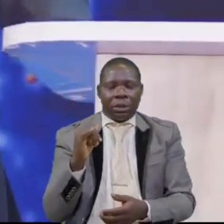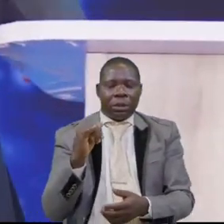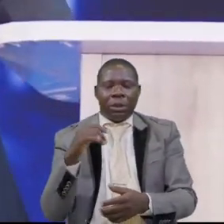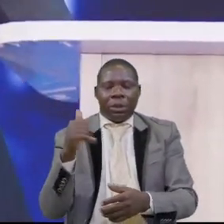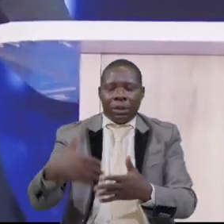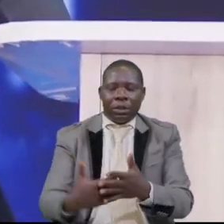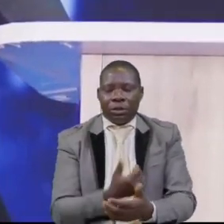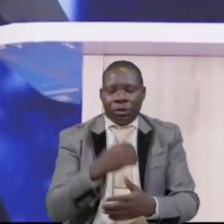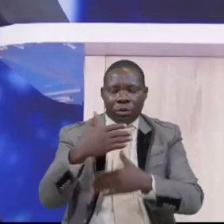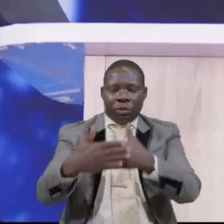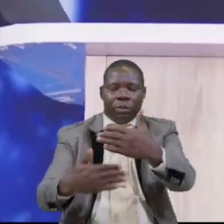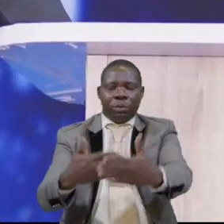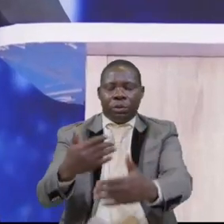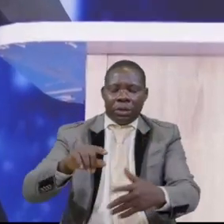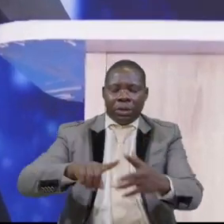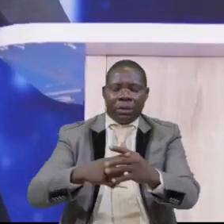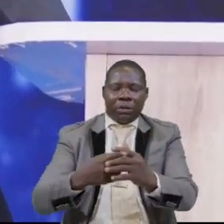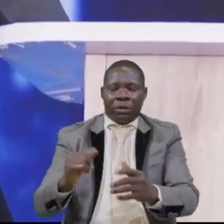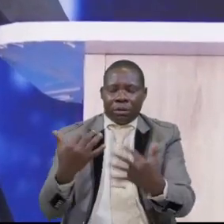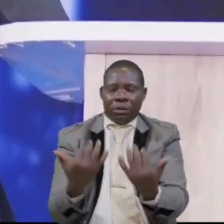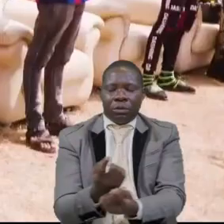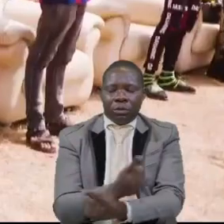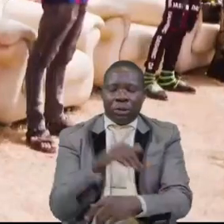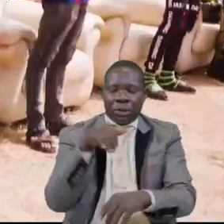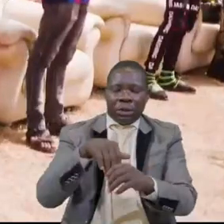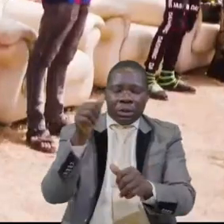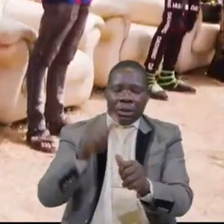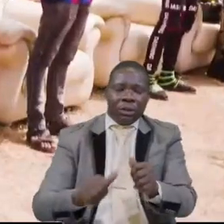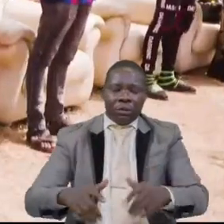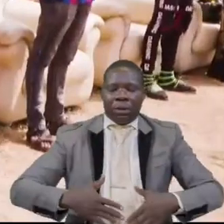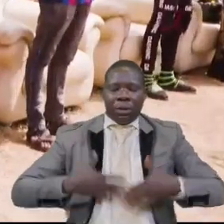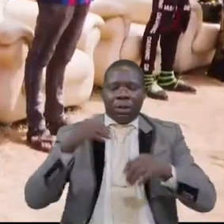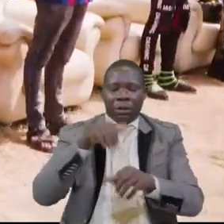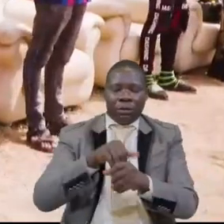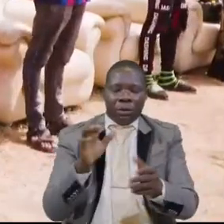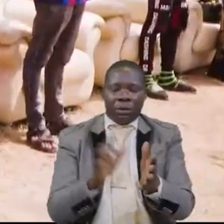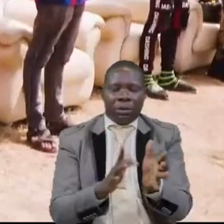un progrès nouveau pour chacun au nom de Jésus.